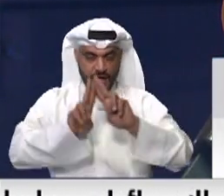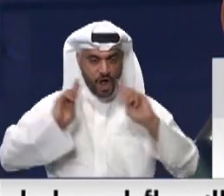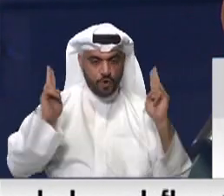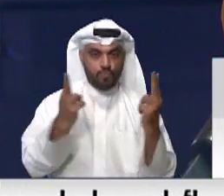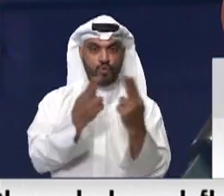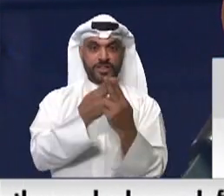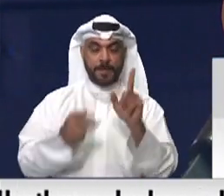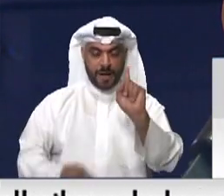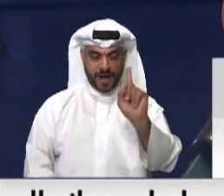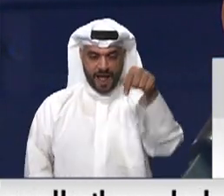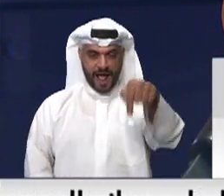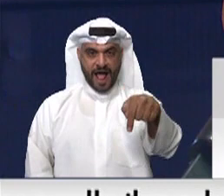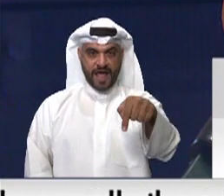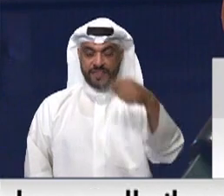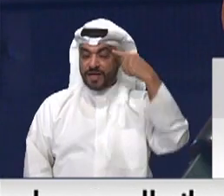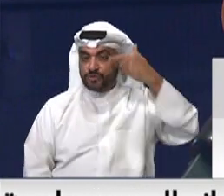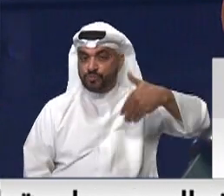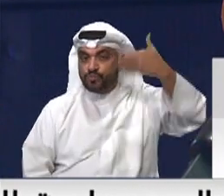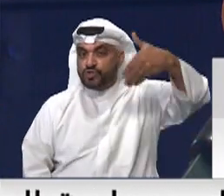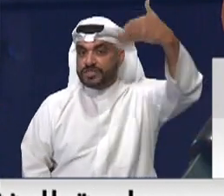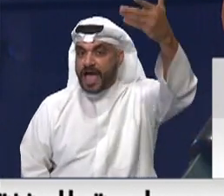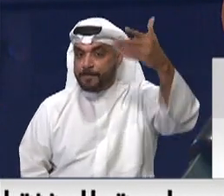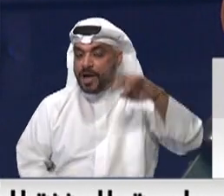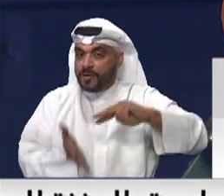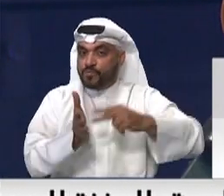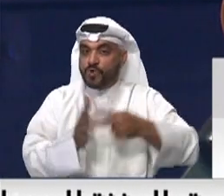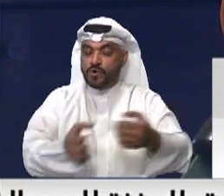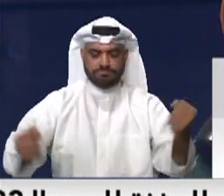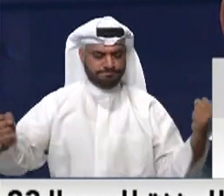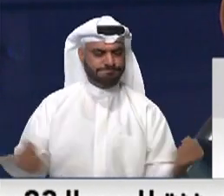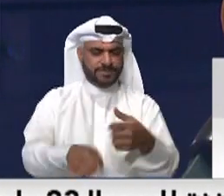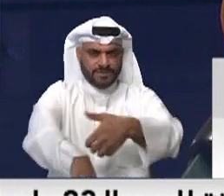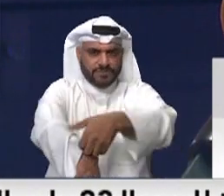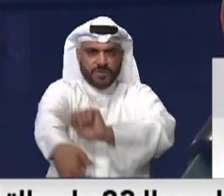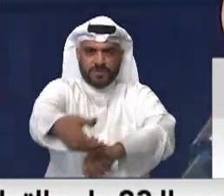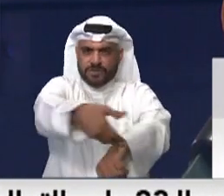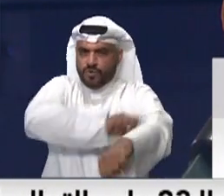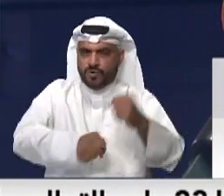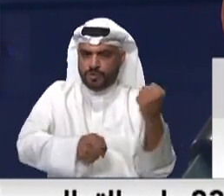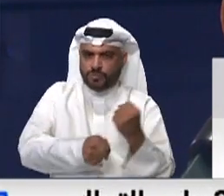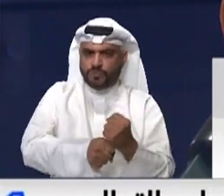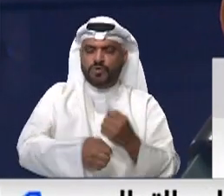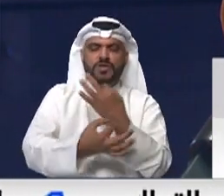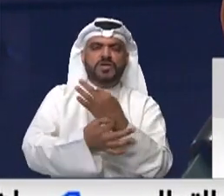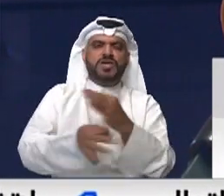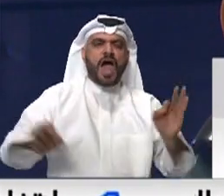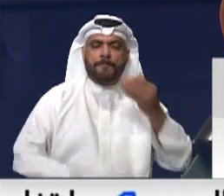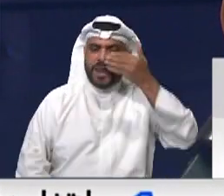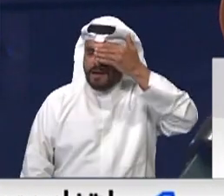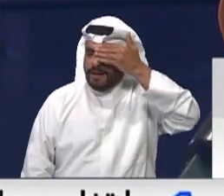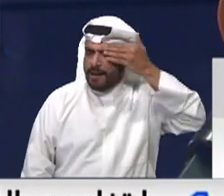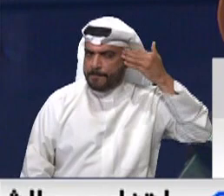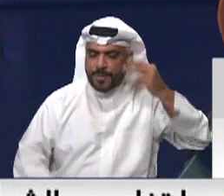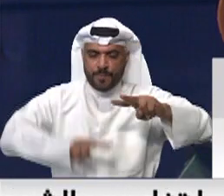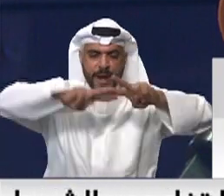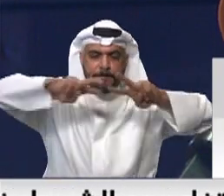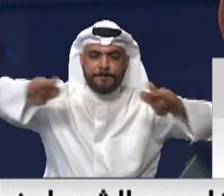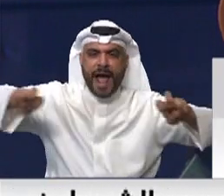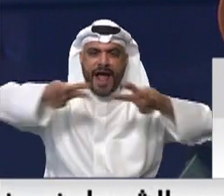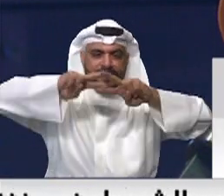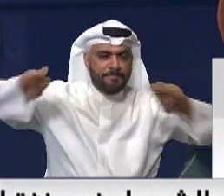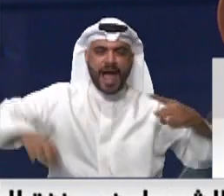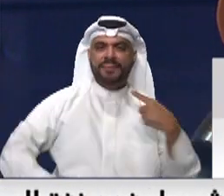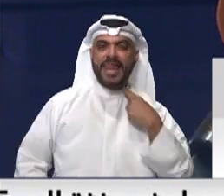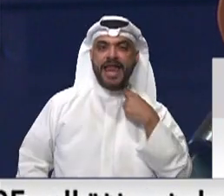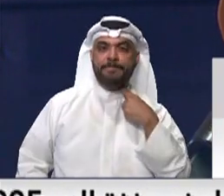إن لهذا المؤتمر غاية يتغياها أصحاب الهمم العالية وتوحيد الجهود البحثية بدول مجلس التعاون لدول